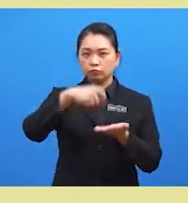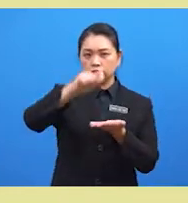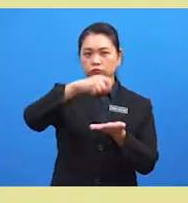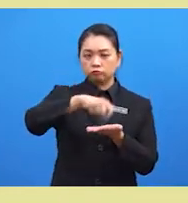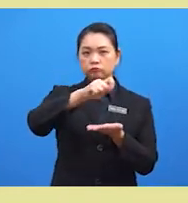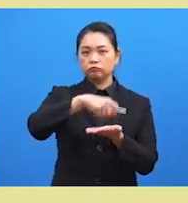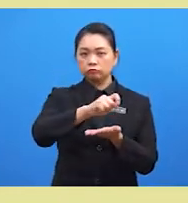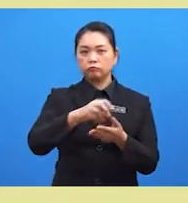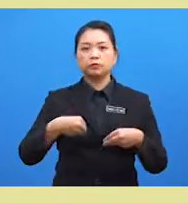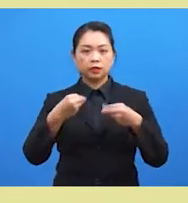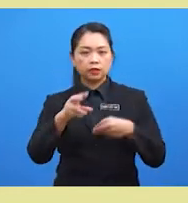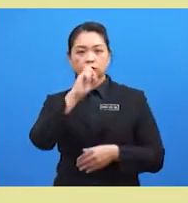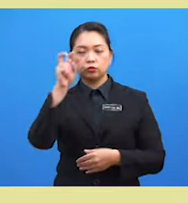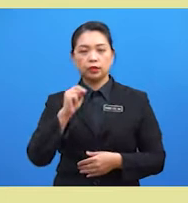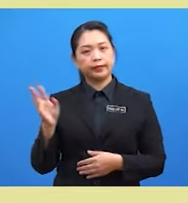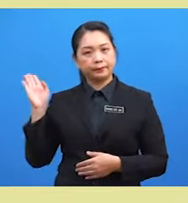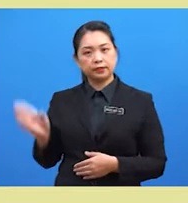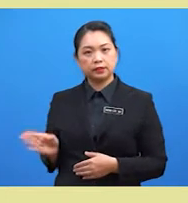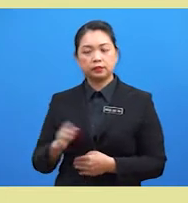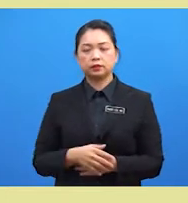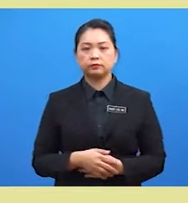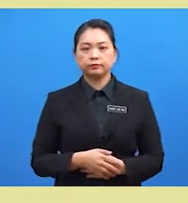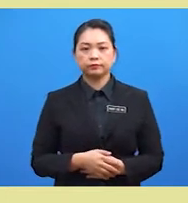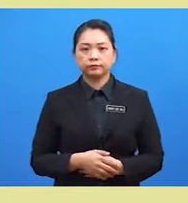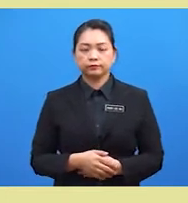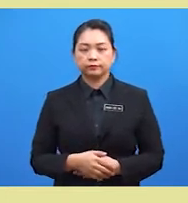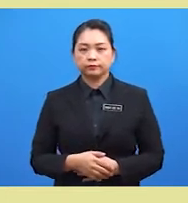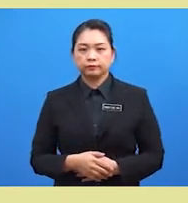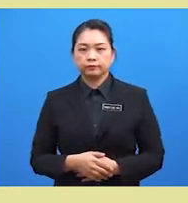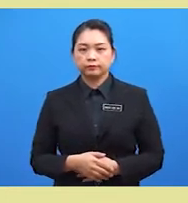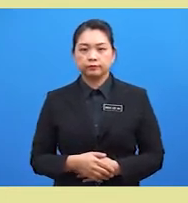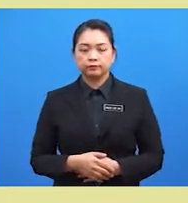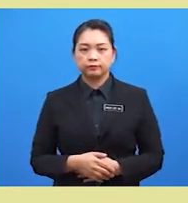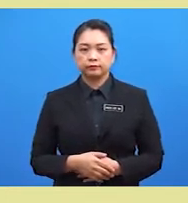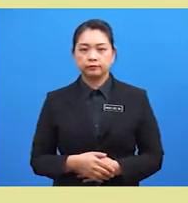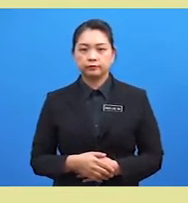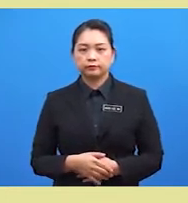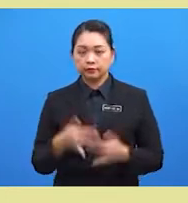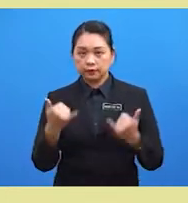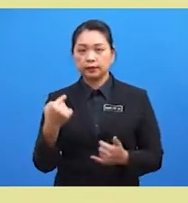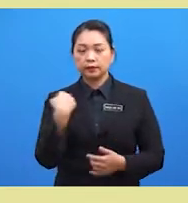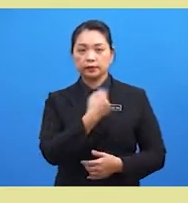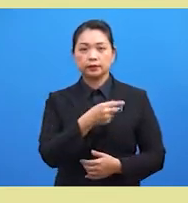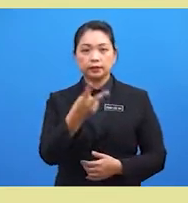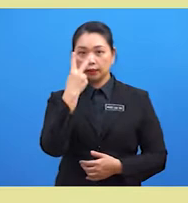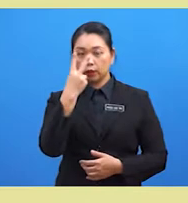soalan sebegini. Untuk itu, mari kita lihat skema